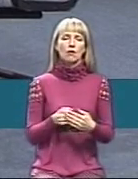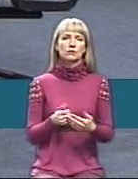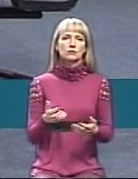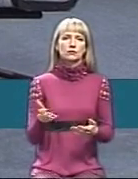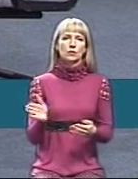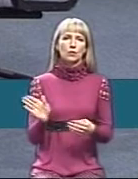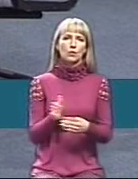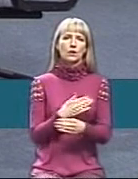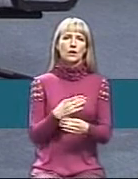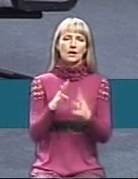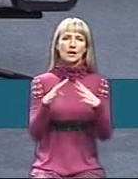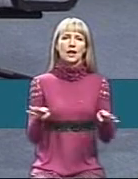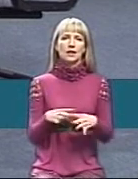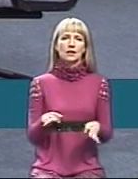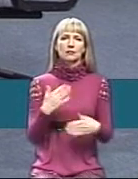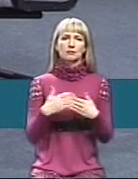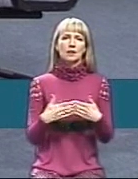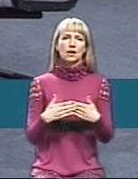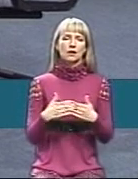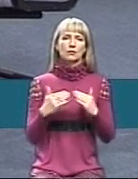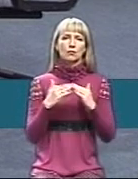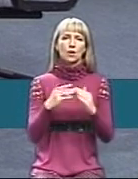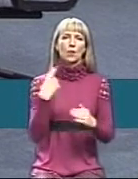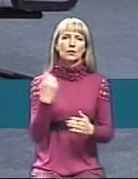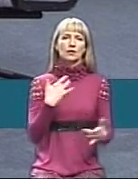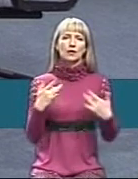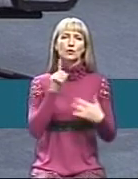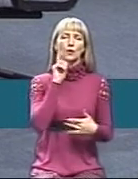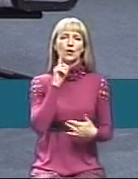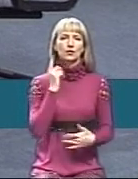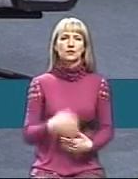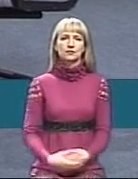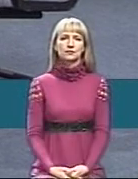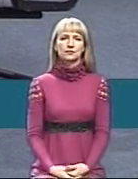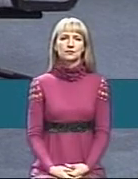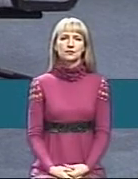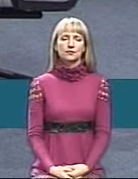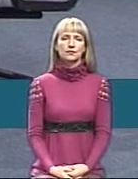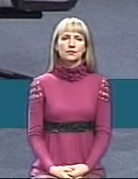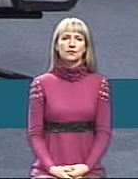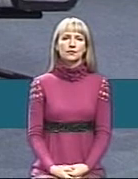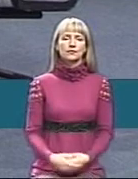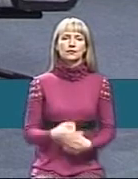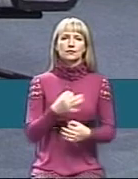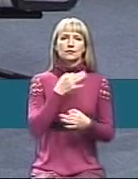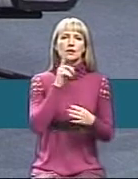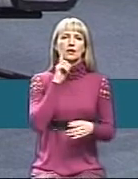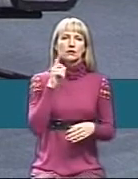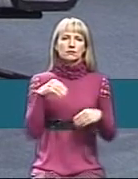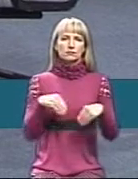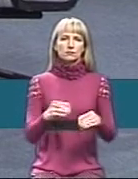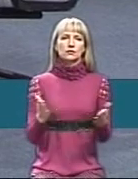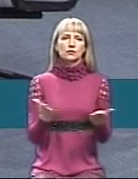ялинки перед будівлею обласного театру молоді? Ну, любое зелене насаждення,